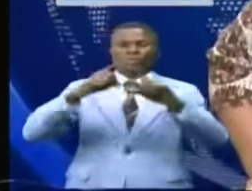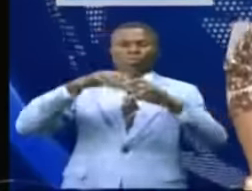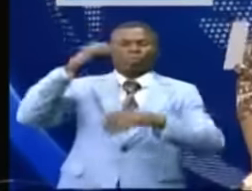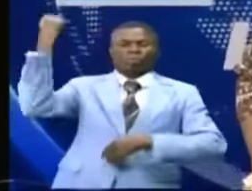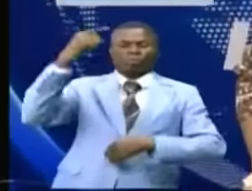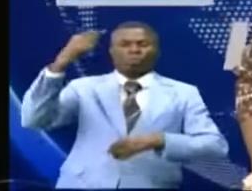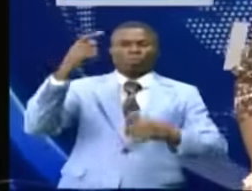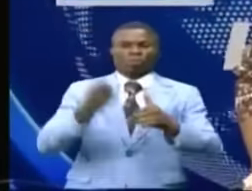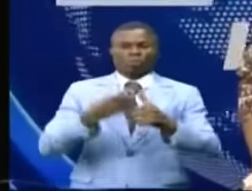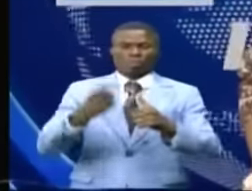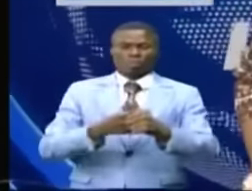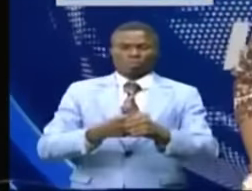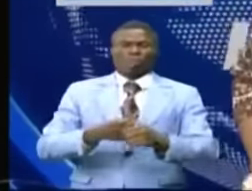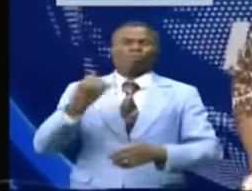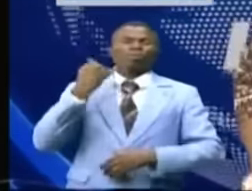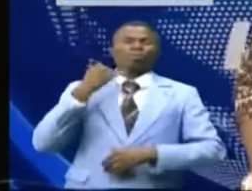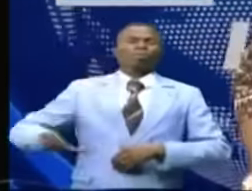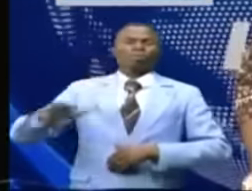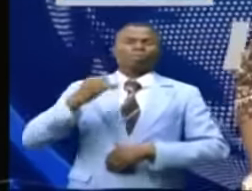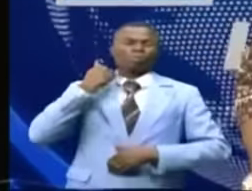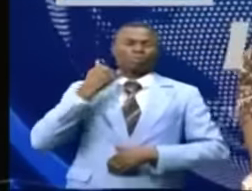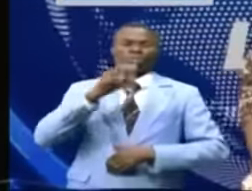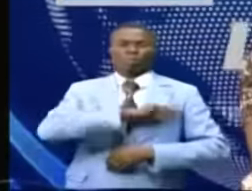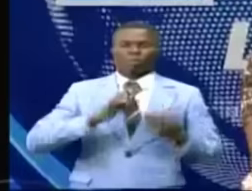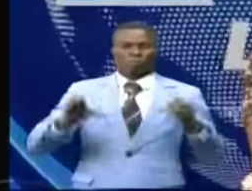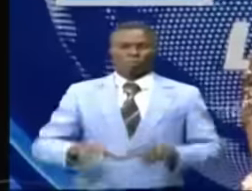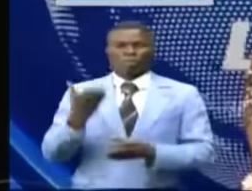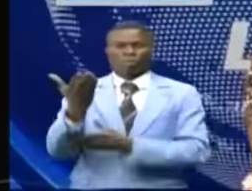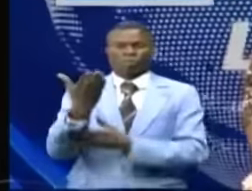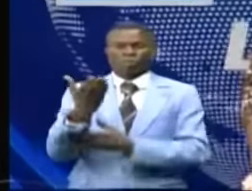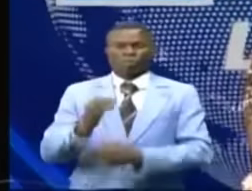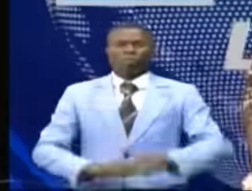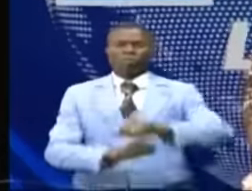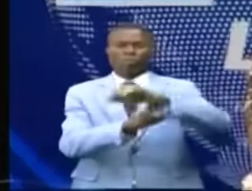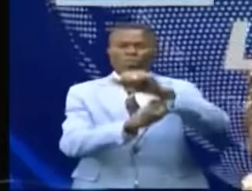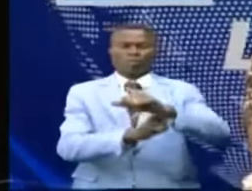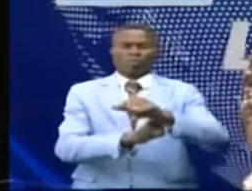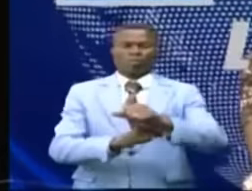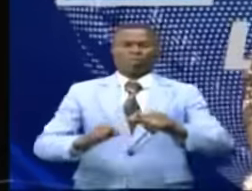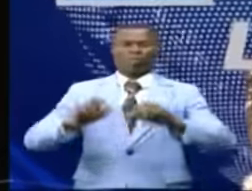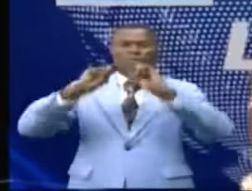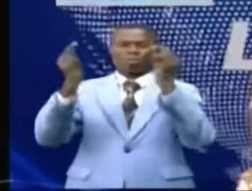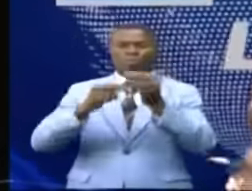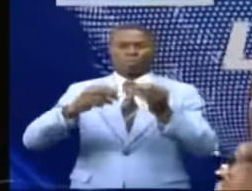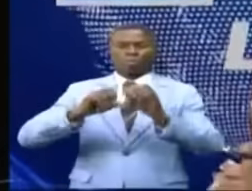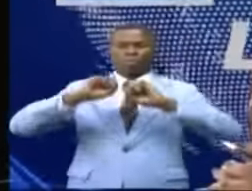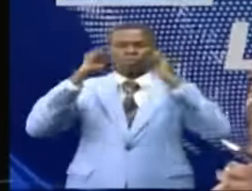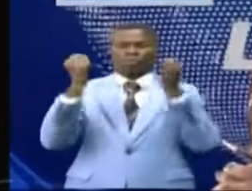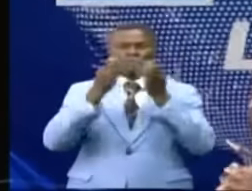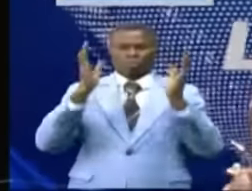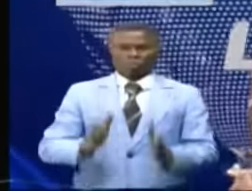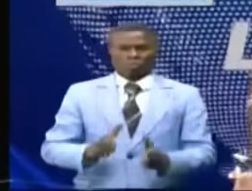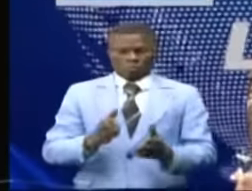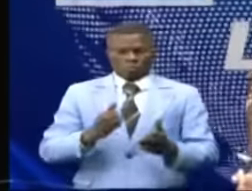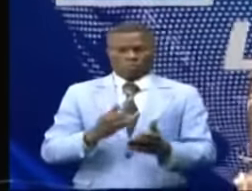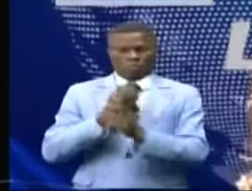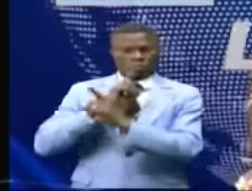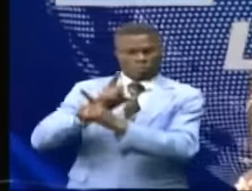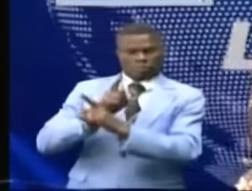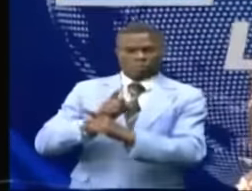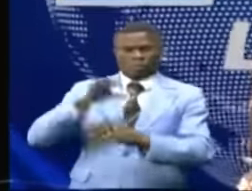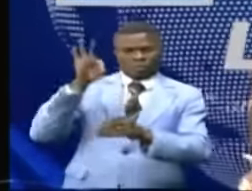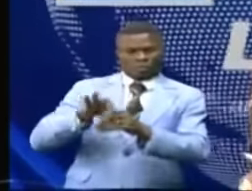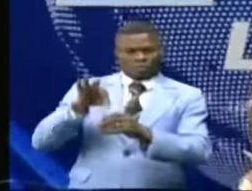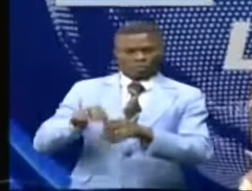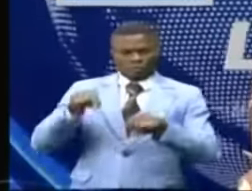et particulièrement en Israël. Et la RDC a sollicité l'accompagnement des partis socialistes pour l'observation des élections. Robert Ndaïche